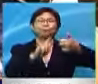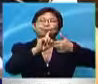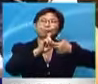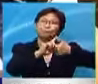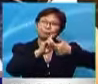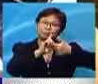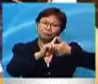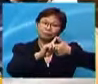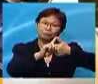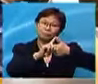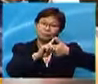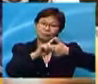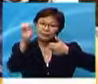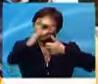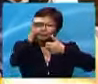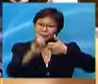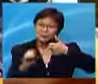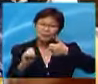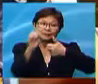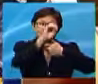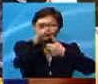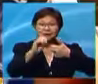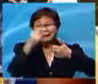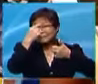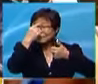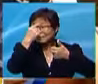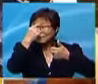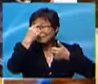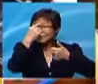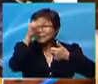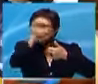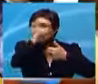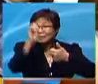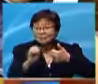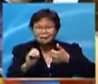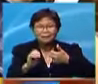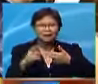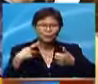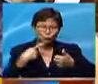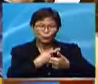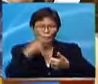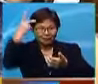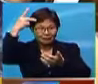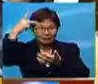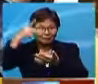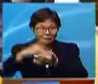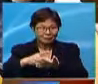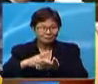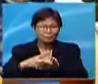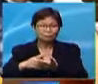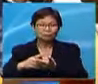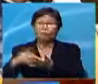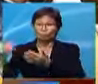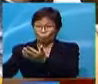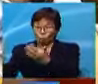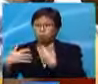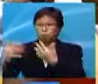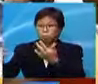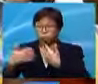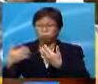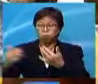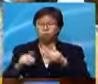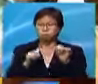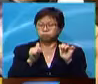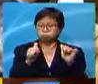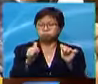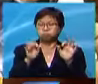because ent the Indians which we have identified quite high